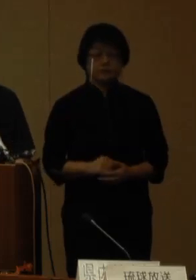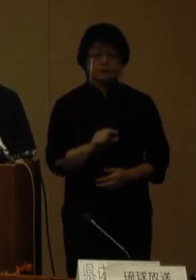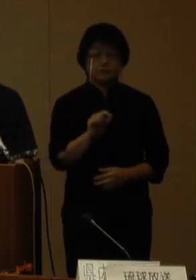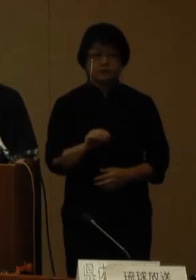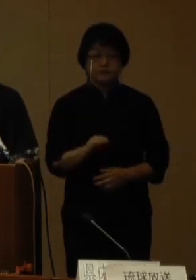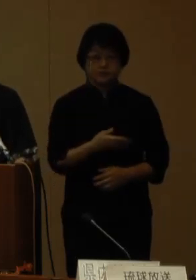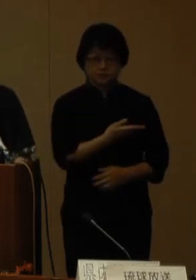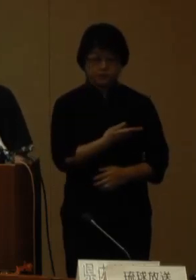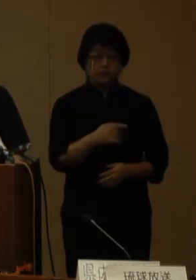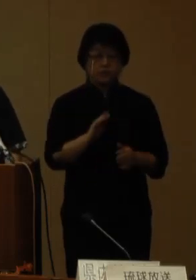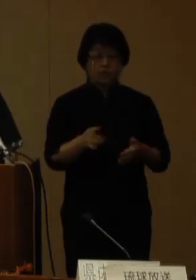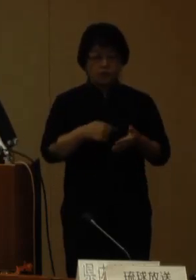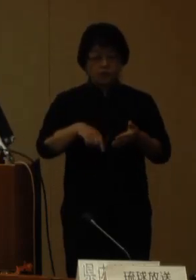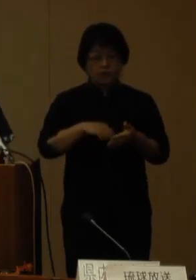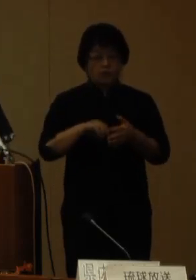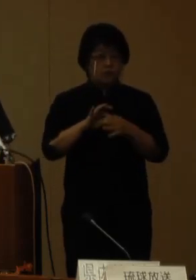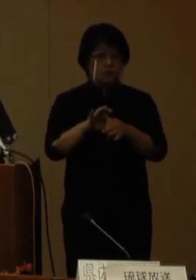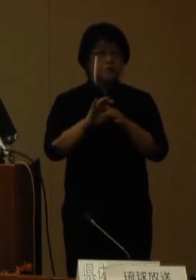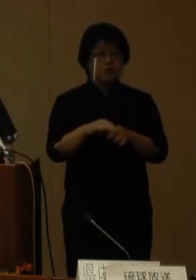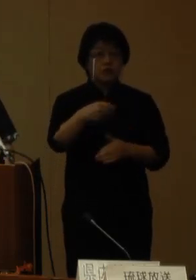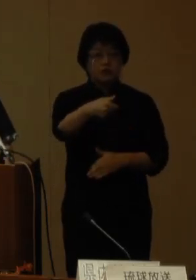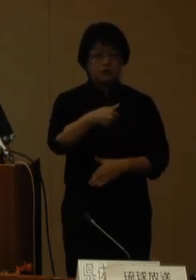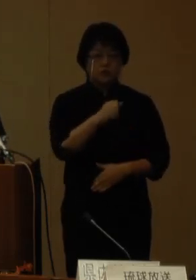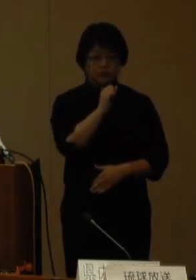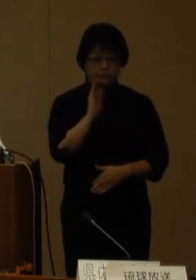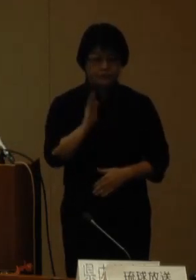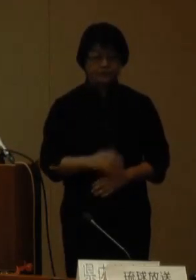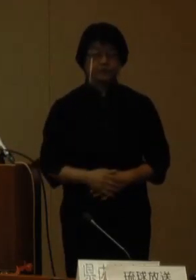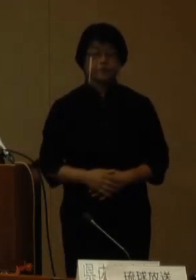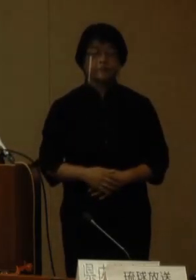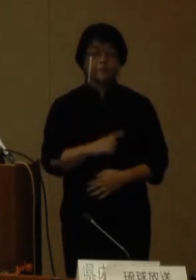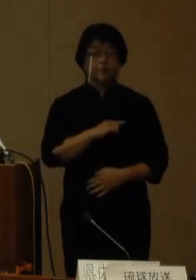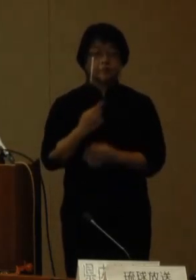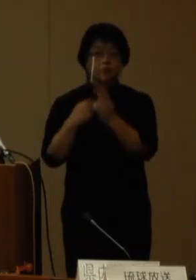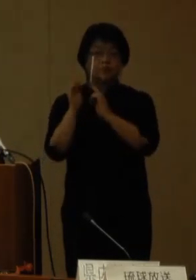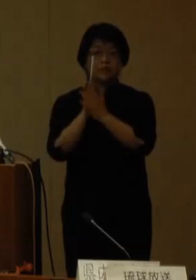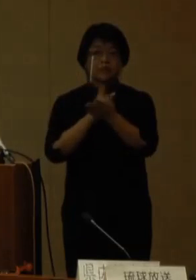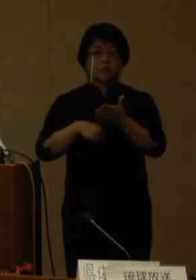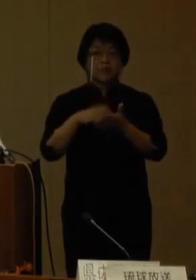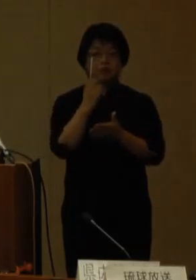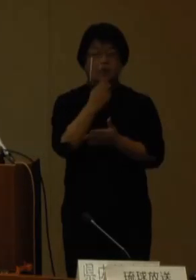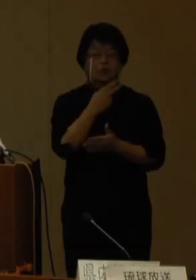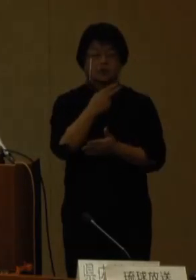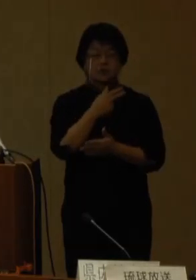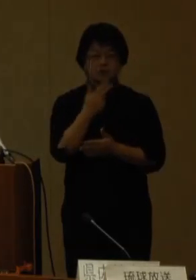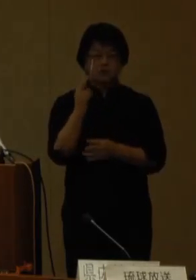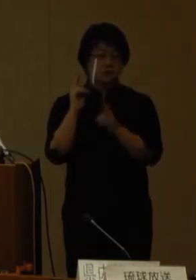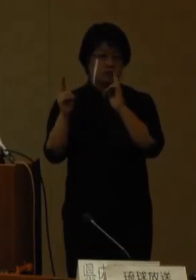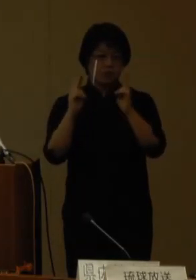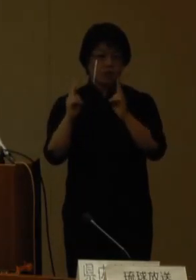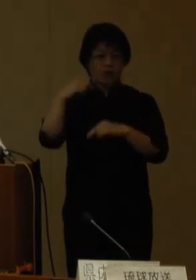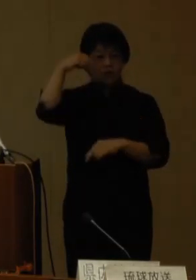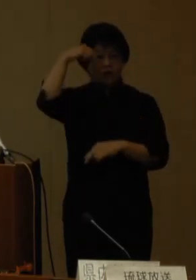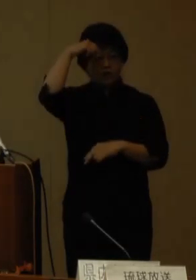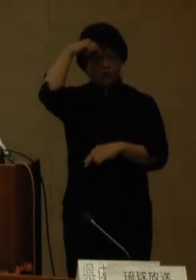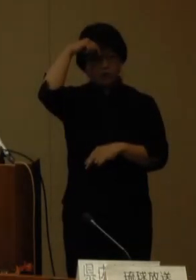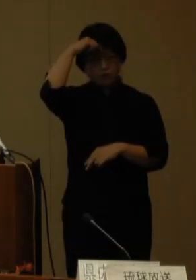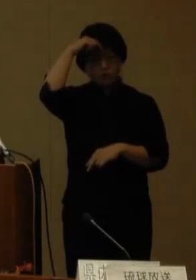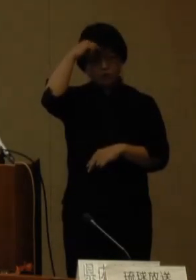ではただいまのコメントに関しましてご質問をお受けいたします。まず県内幹事社の琉球放送さんお願いいたします。